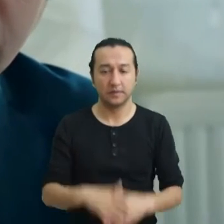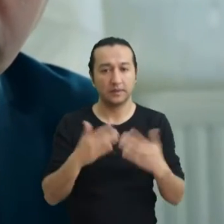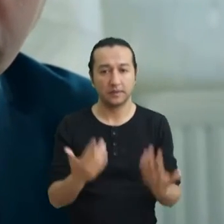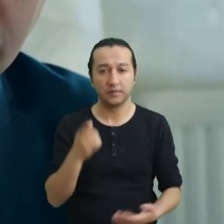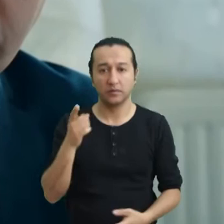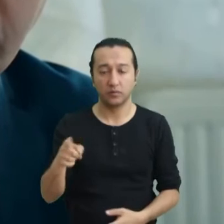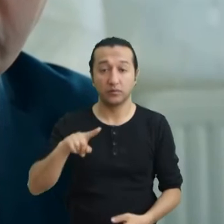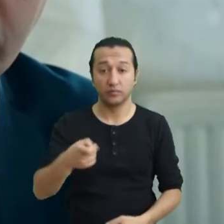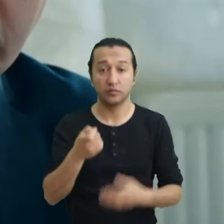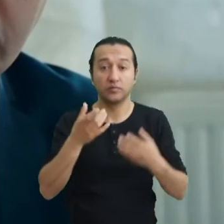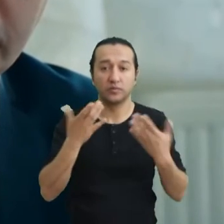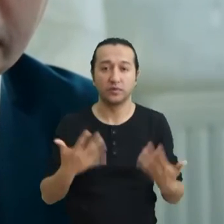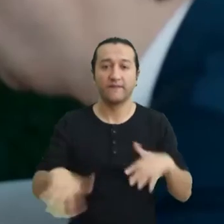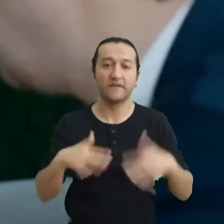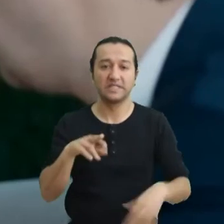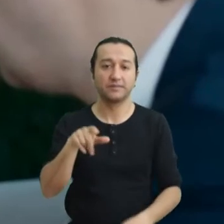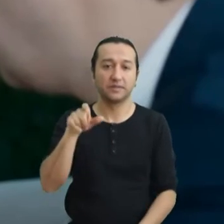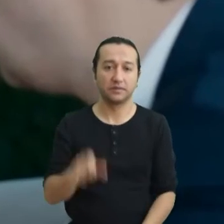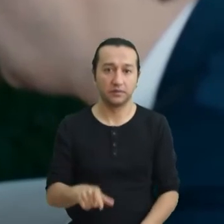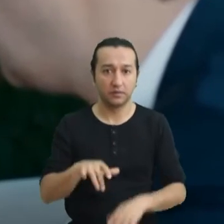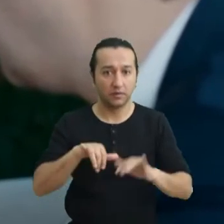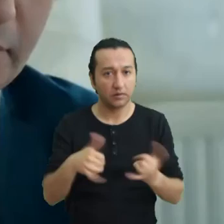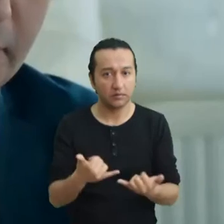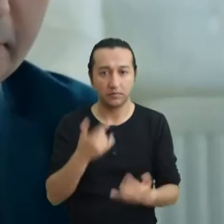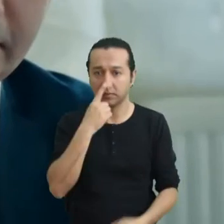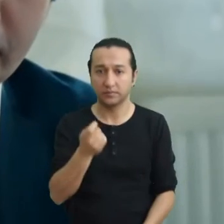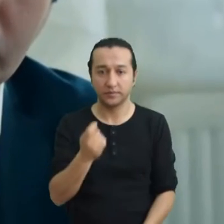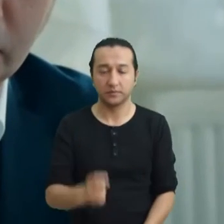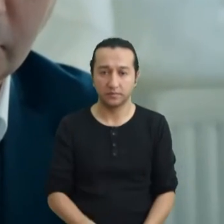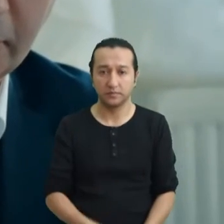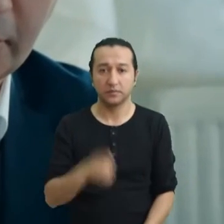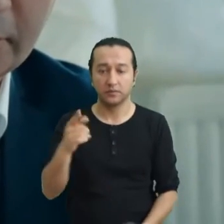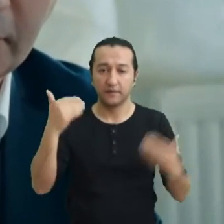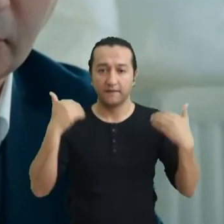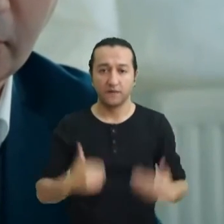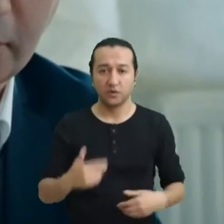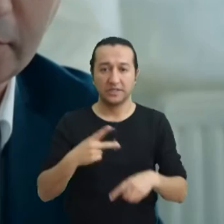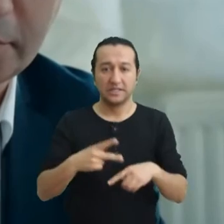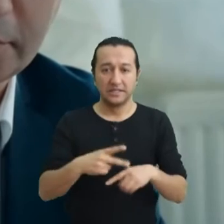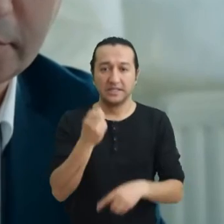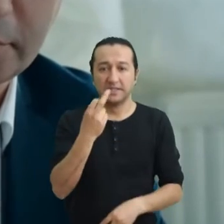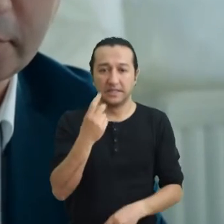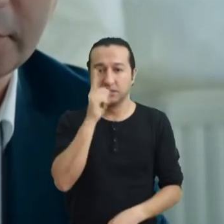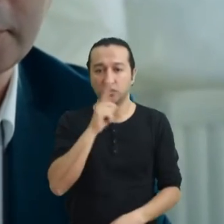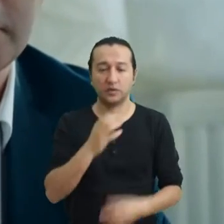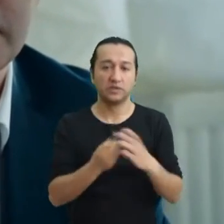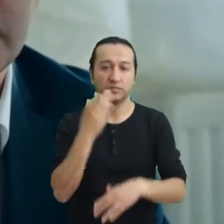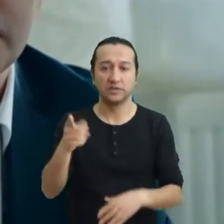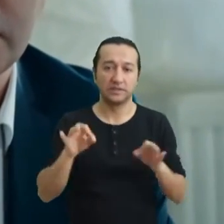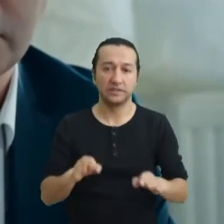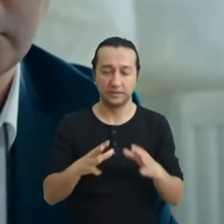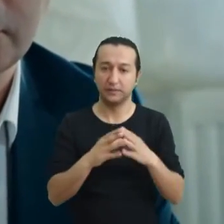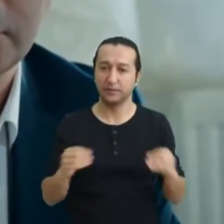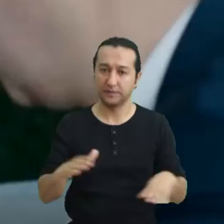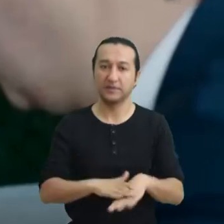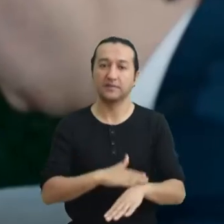Ama onu bulduğumuzda felçli gibiydi. Aman Allah'ım. Vücuduna verilen zehirle o hale gelmiş. Şimdi